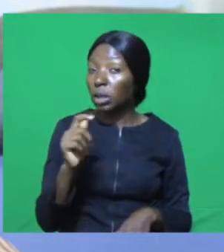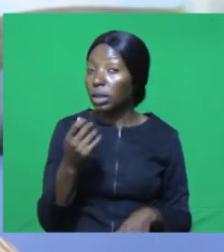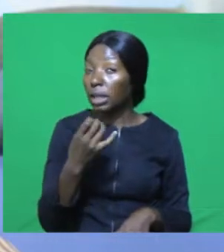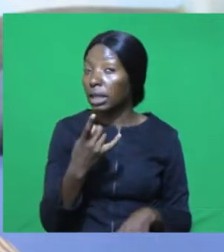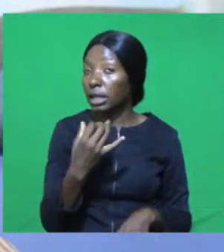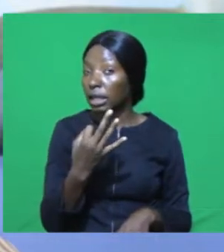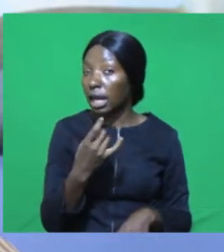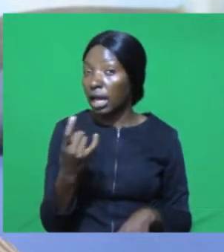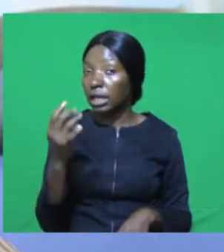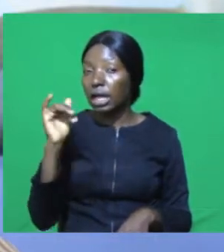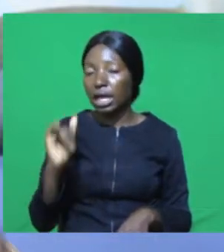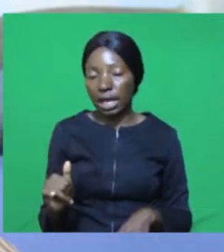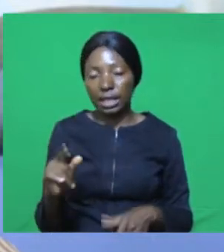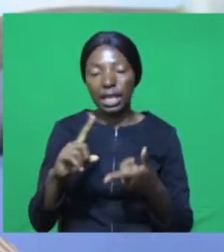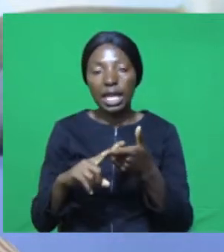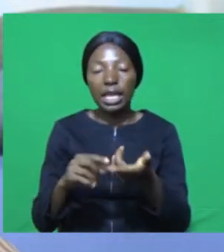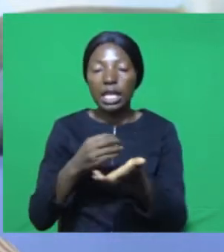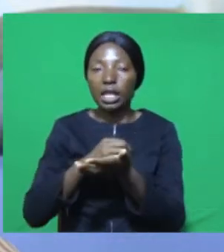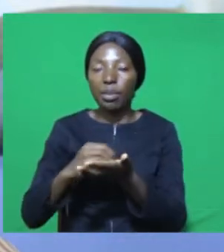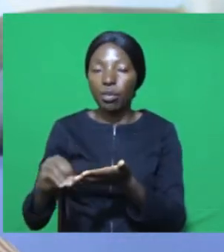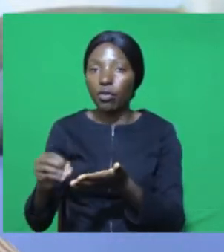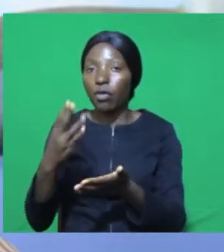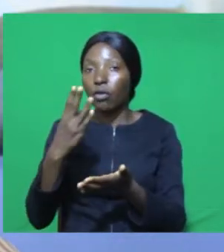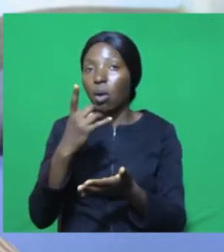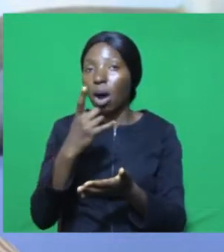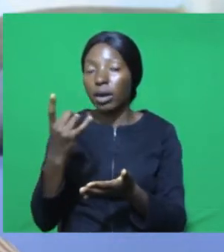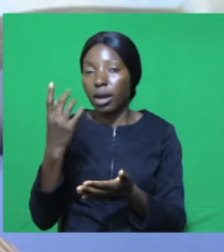2300 makora. Yes. Was subtract